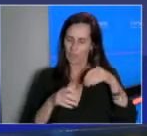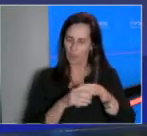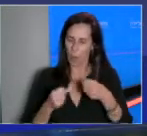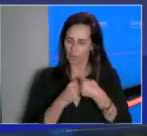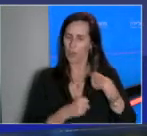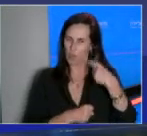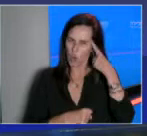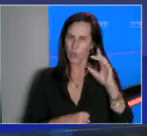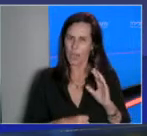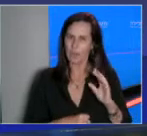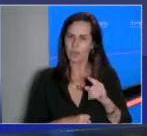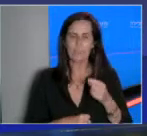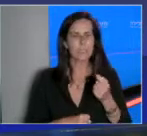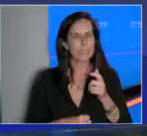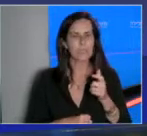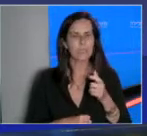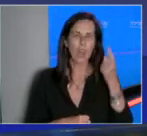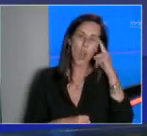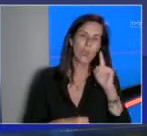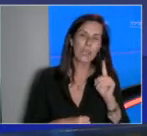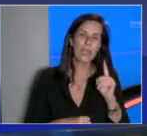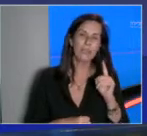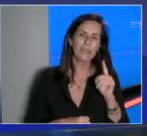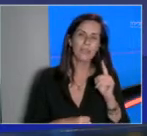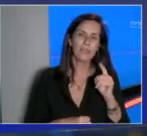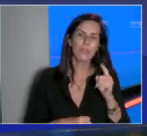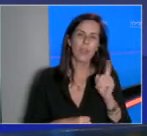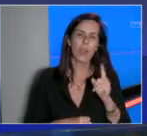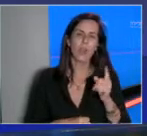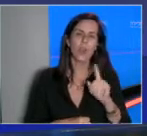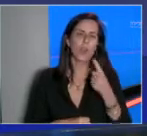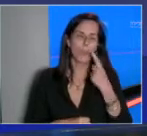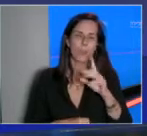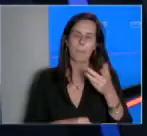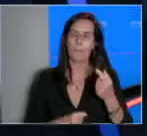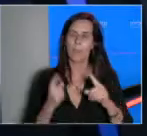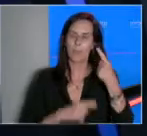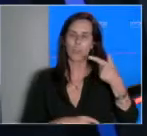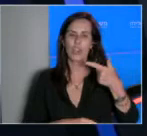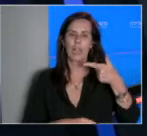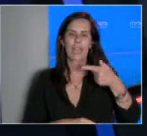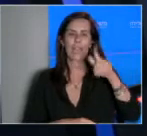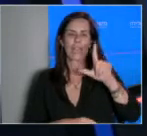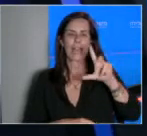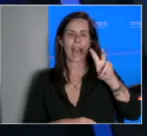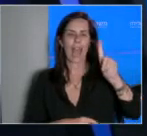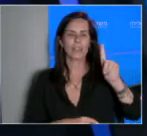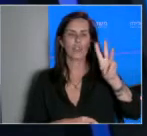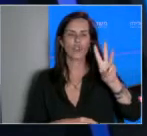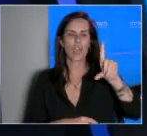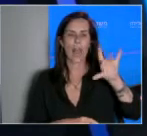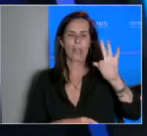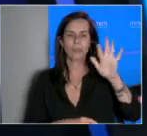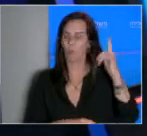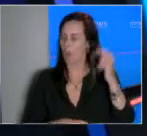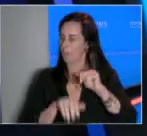המאבק, ואני יודע, כאילו, זה קצת, אני לא יודע אם זה, כי לא היו אומרים את זה במקרה של גלעד שליט, אתה מבין? כי במקרה של גלעד שליט הייתה